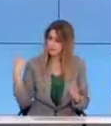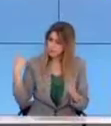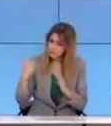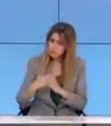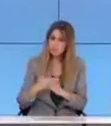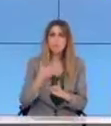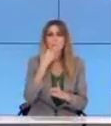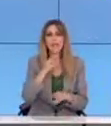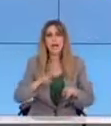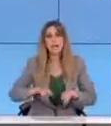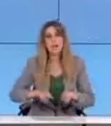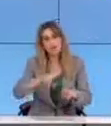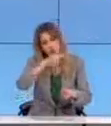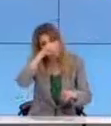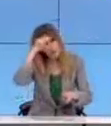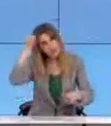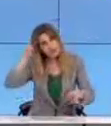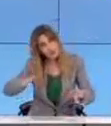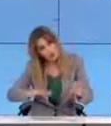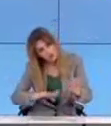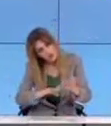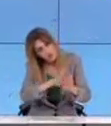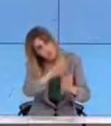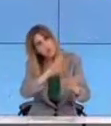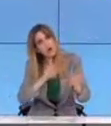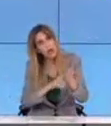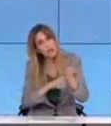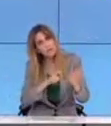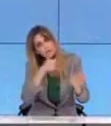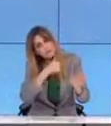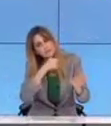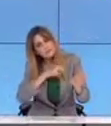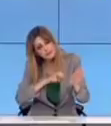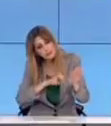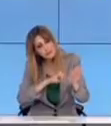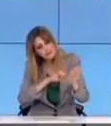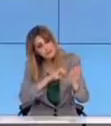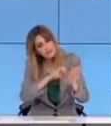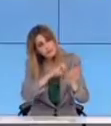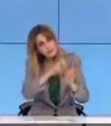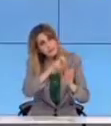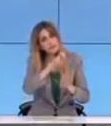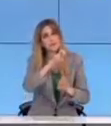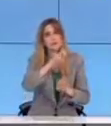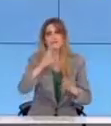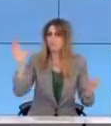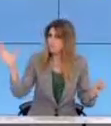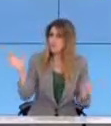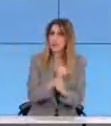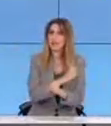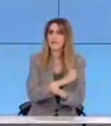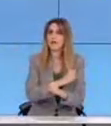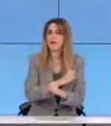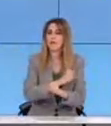τώρα, και ο δρόμος προς τα μπρος, που θα είναι ακόμα ευνοϊκότερος για όλους όσους έβαλαν πλάτη